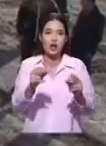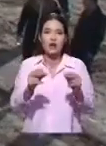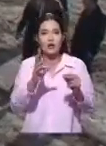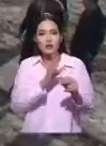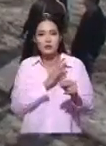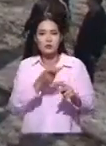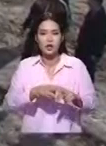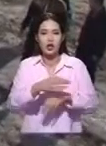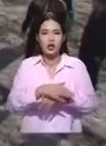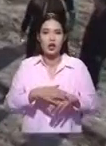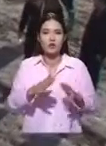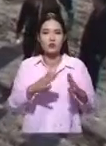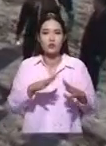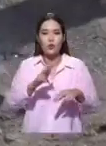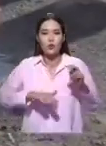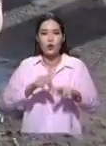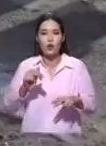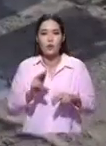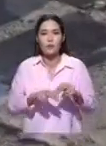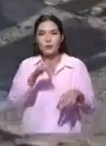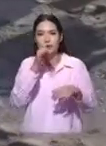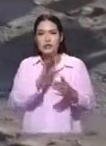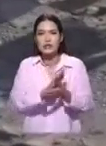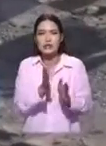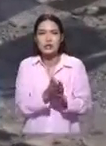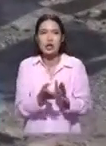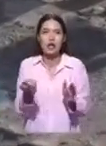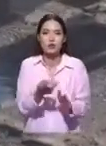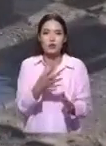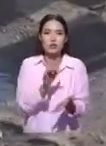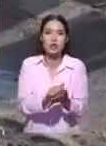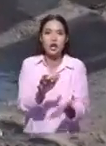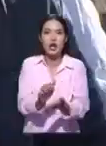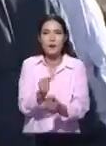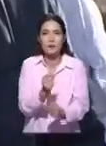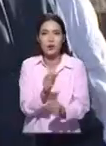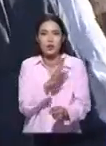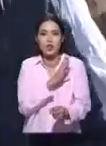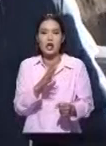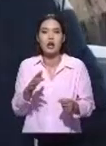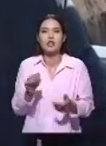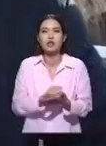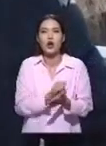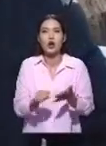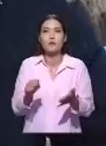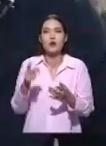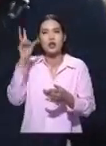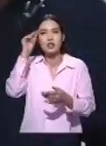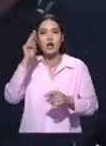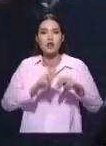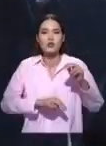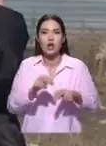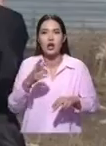По их словам, сделку со строительной компанией они заключили по договору бронирования. В документе четко указана дата завершения строительства –